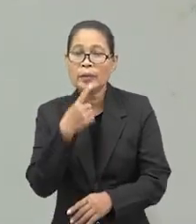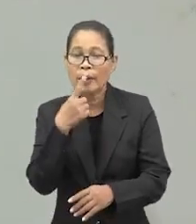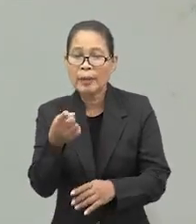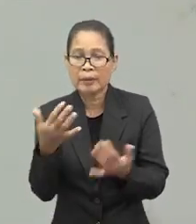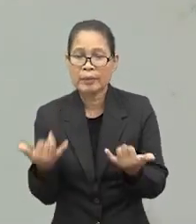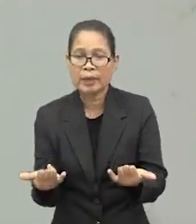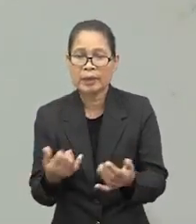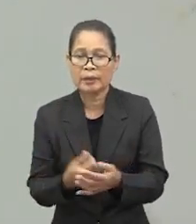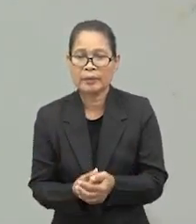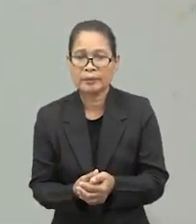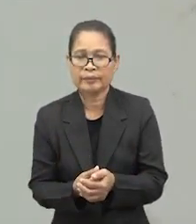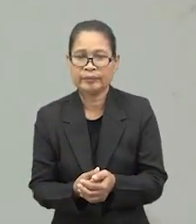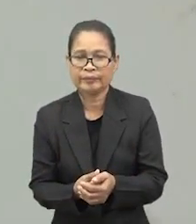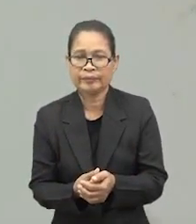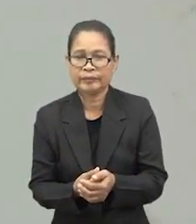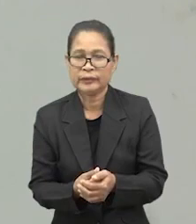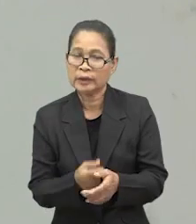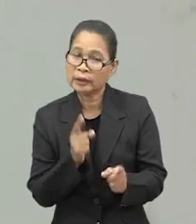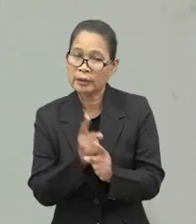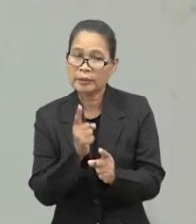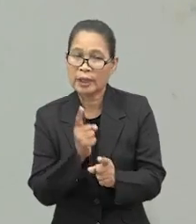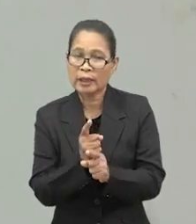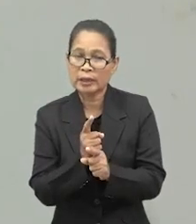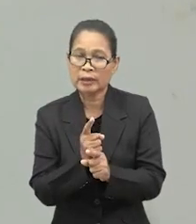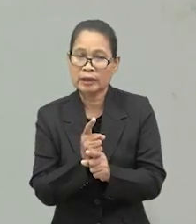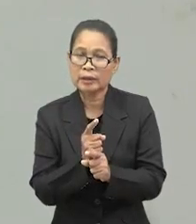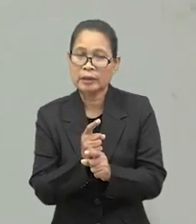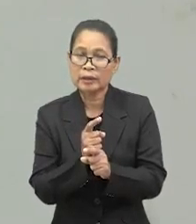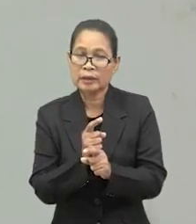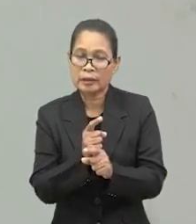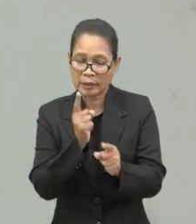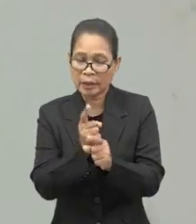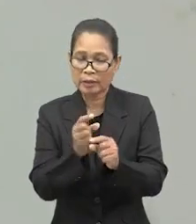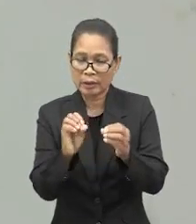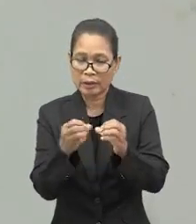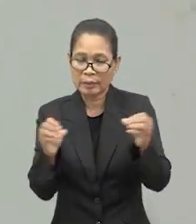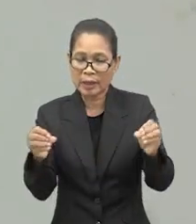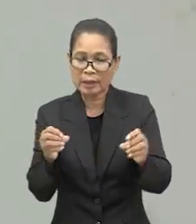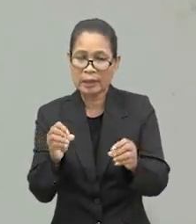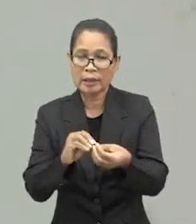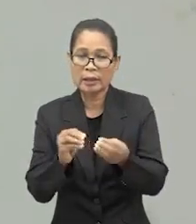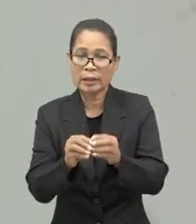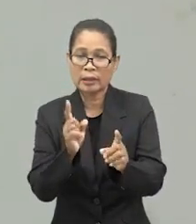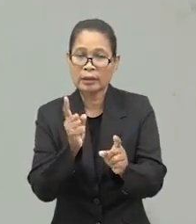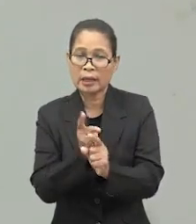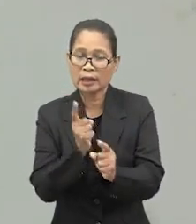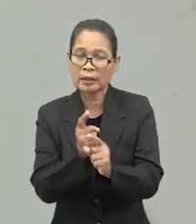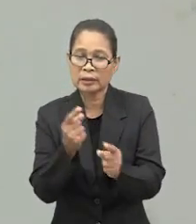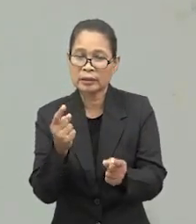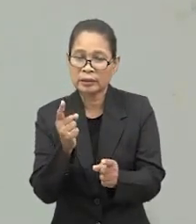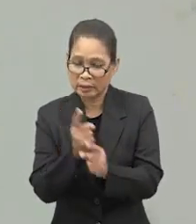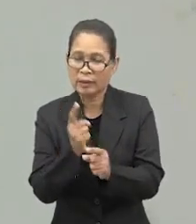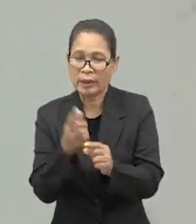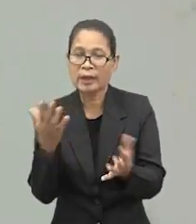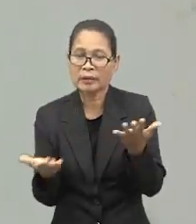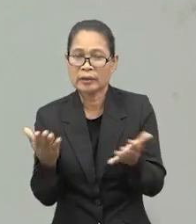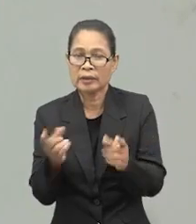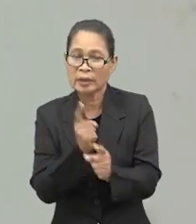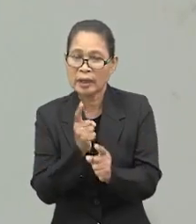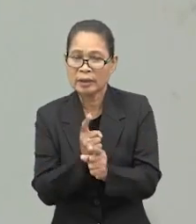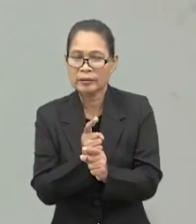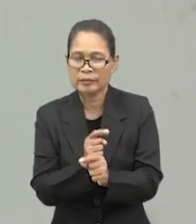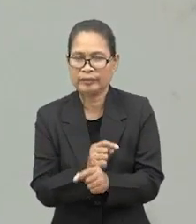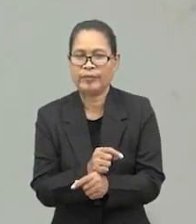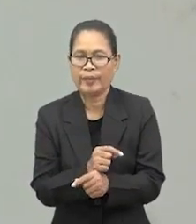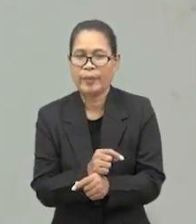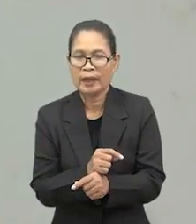chà chân bòm rạp nì trâm trâu cho mùi nâng là ba lấy hai đường nâng chà mấy nhân